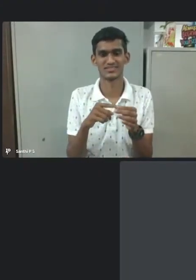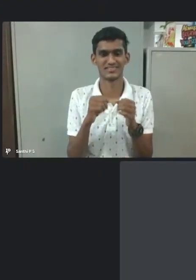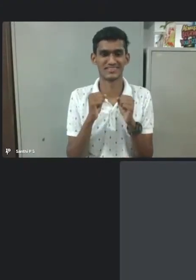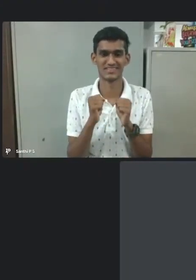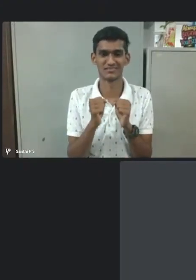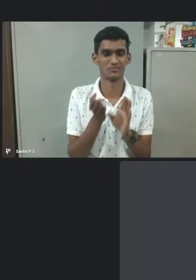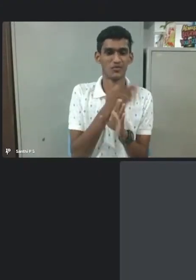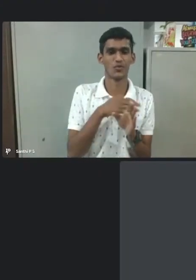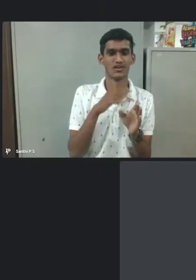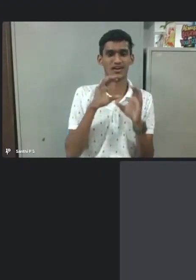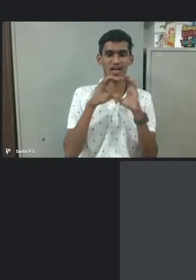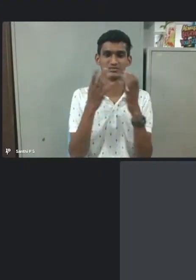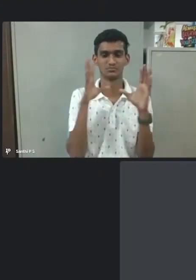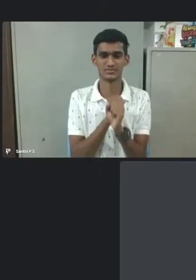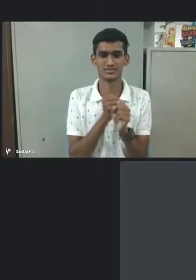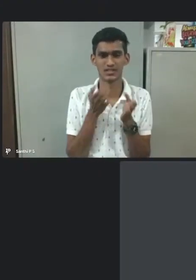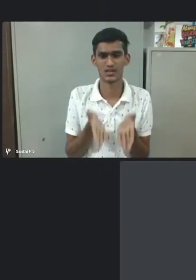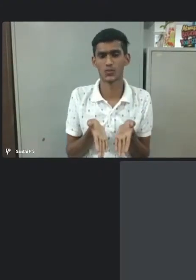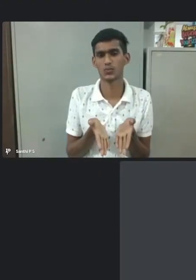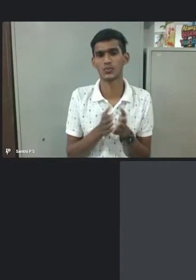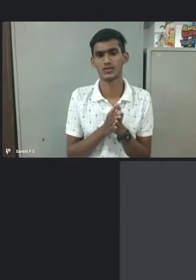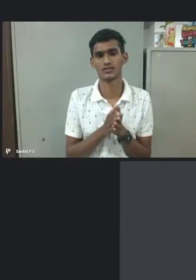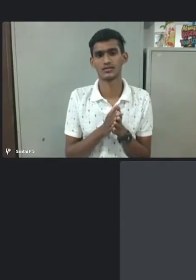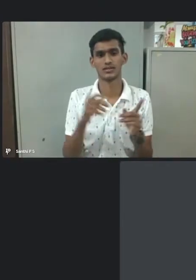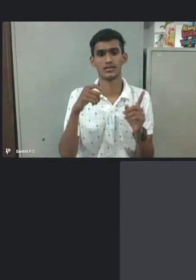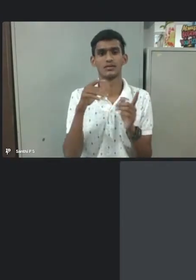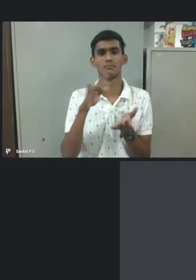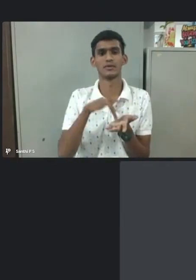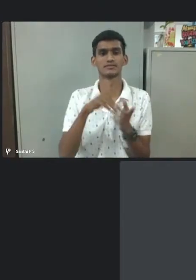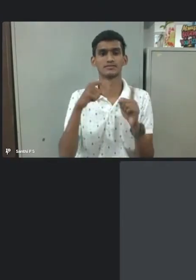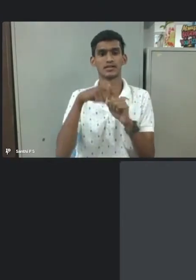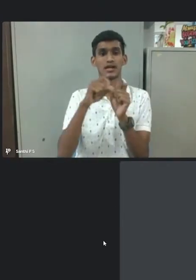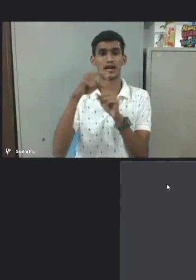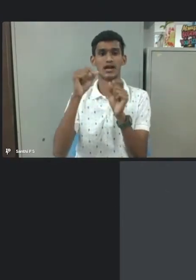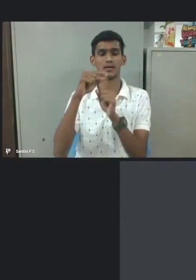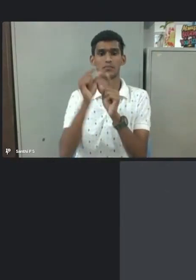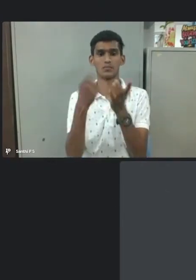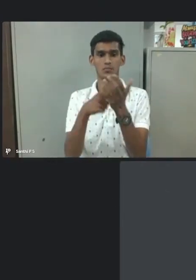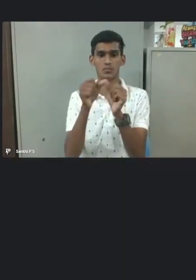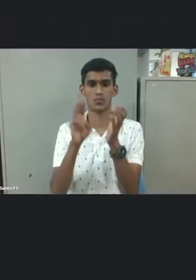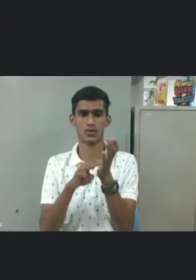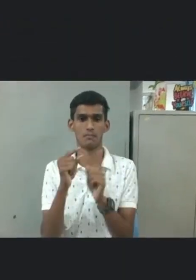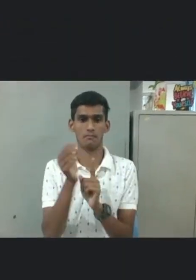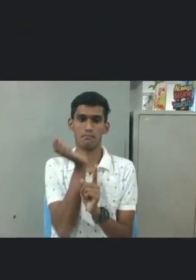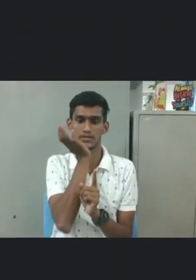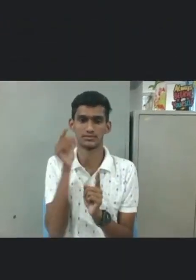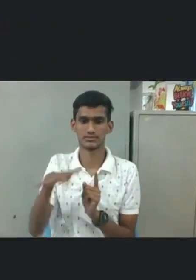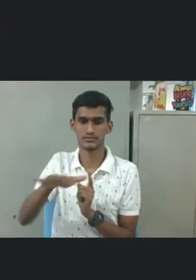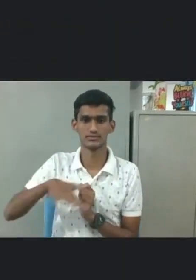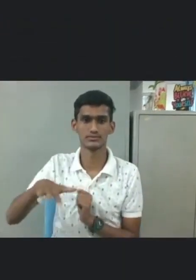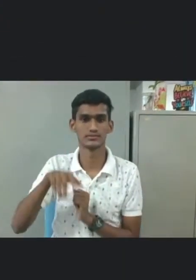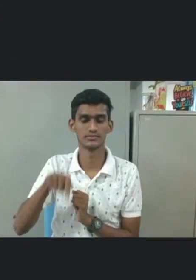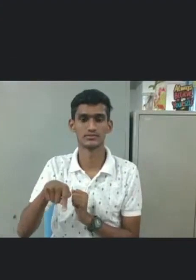കേട്ടിയില്ല. പക്ഷെ ഞങ്ങൾ കടപ്പുറം പഞ്ചായത്തിലാണ്, ചാവക്കാട് കടപ്പുറം പഞ്ചായത്തിലാണ്.